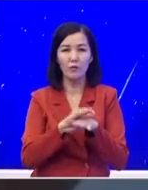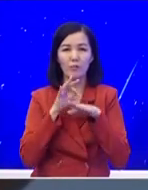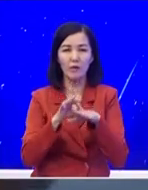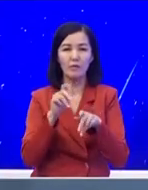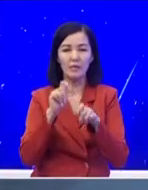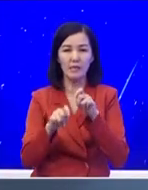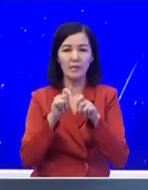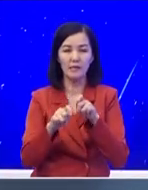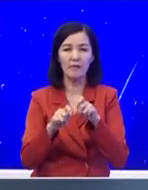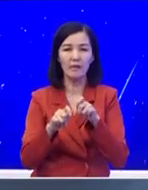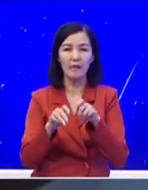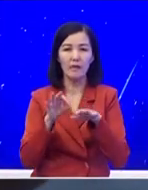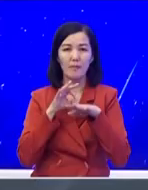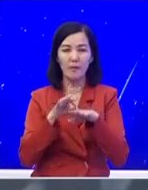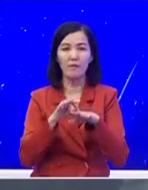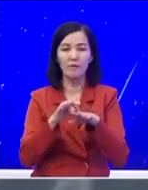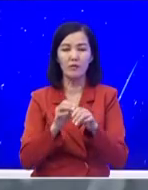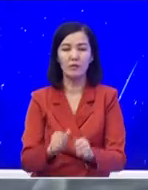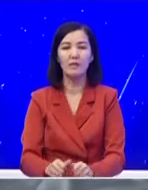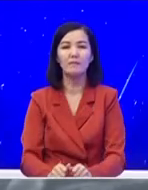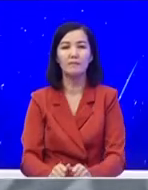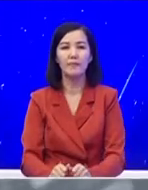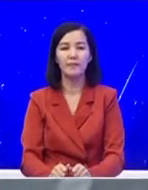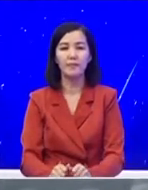проводятся следственные мероприятия, сообщают в комитете.